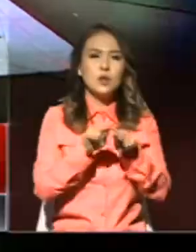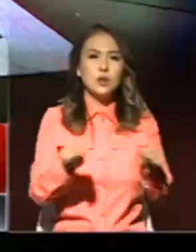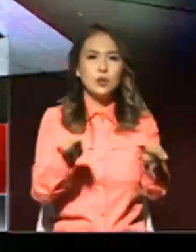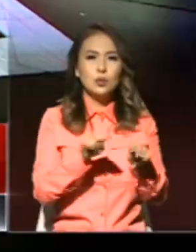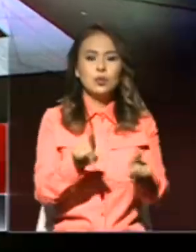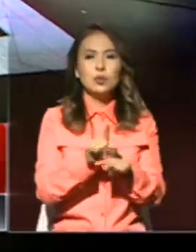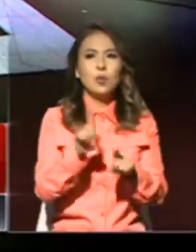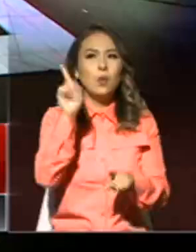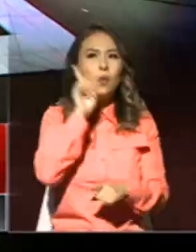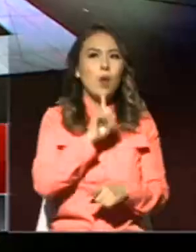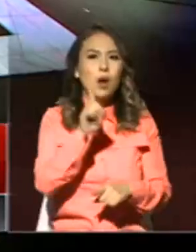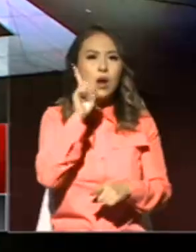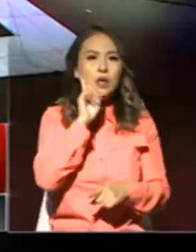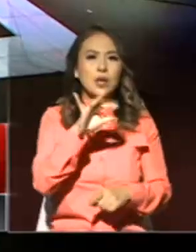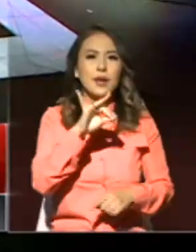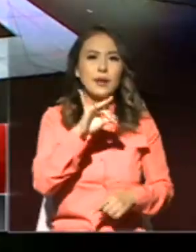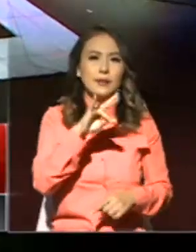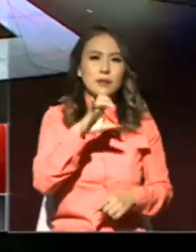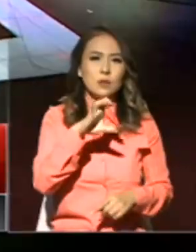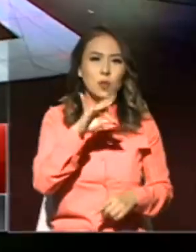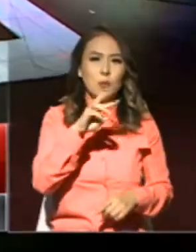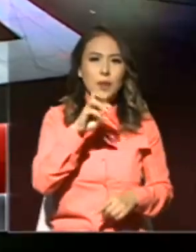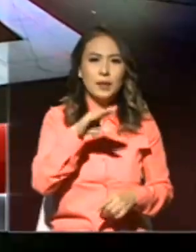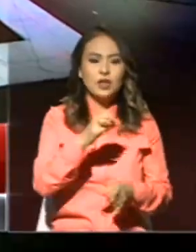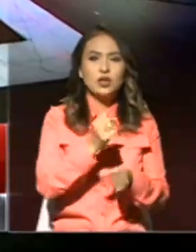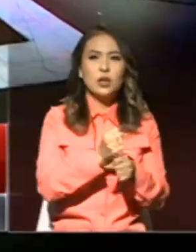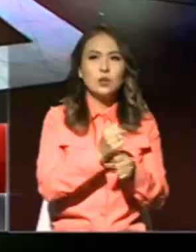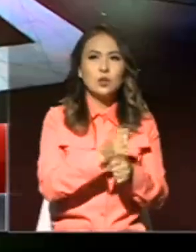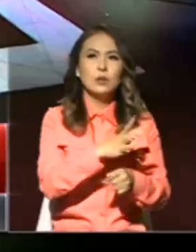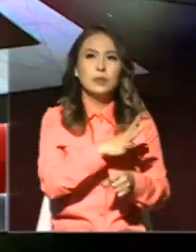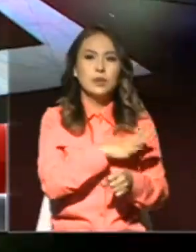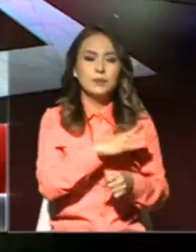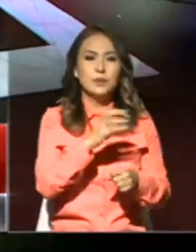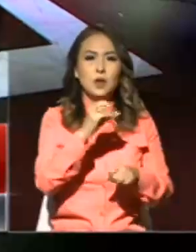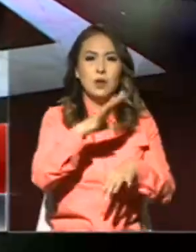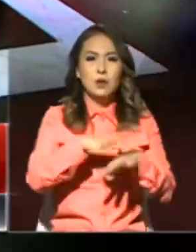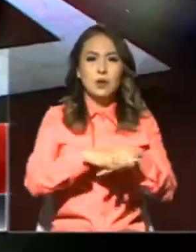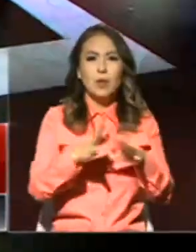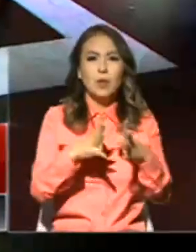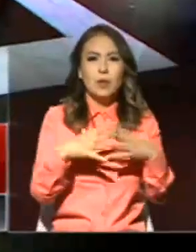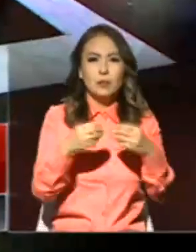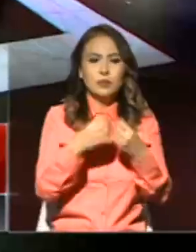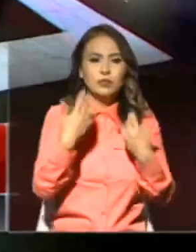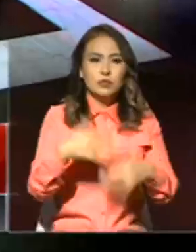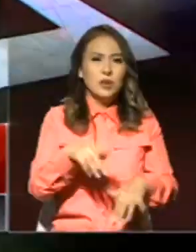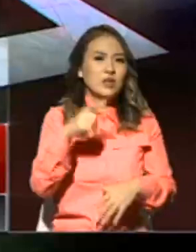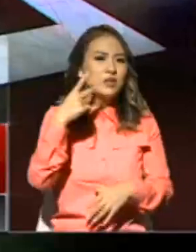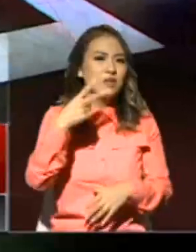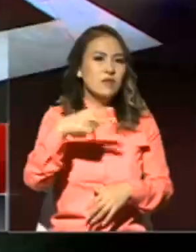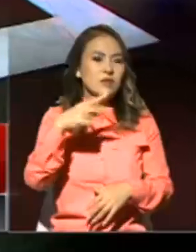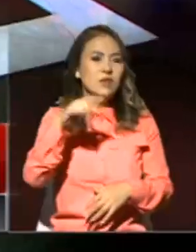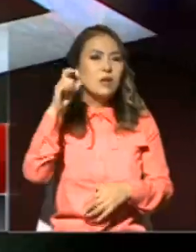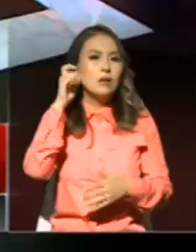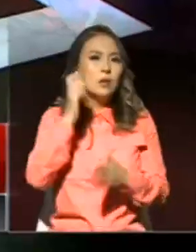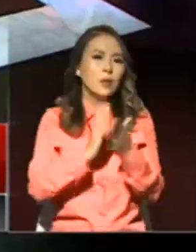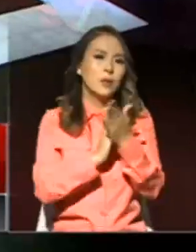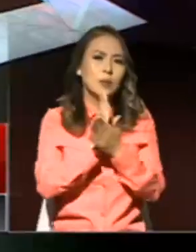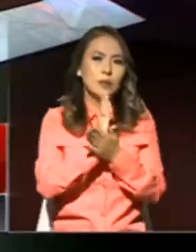былай уақытша инструмент ретінде жасалған нәрсе. Қазір биыл мысалы отбасы банк жұмыс істеп тұрғанына 20 жыл болады жазда, құдай қаласа.